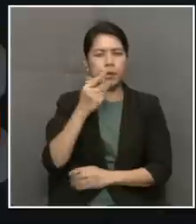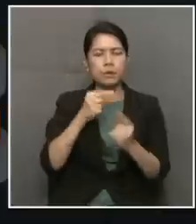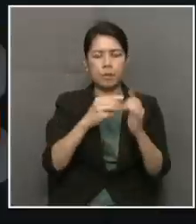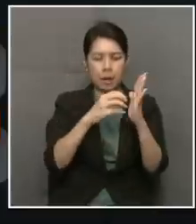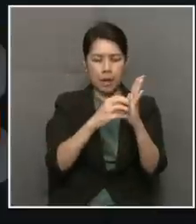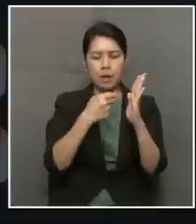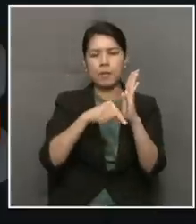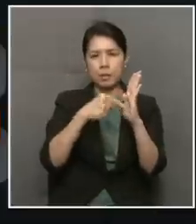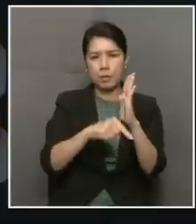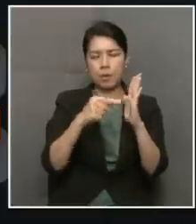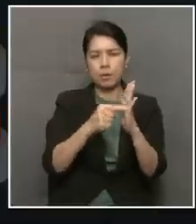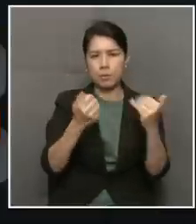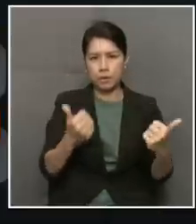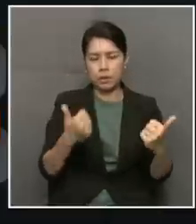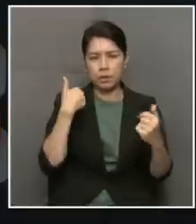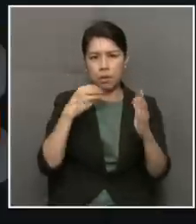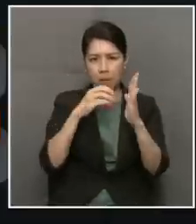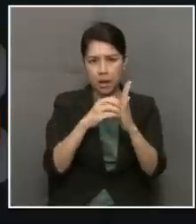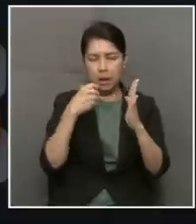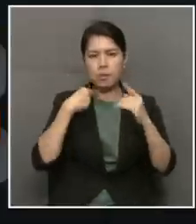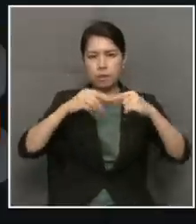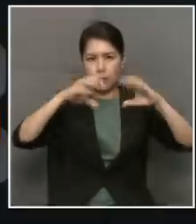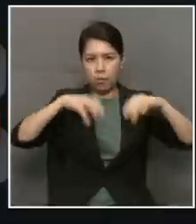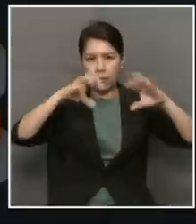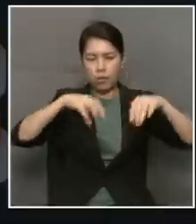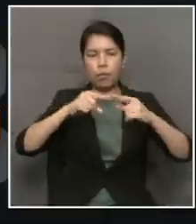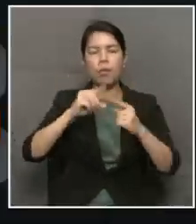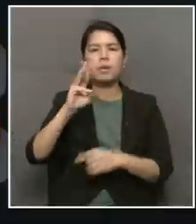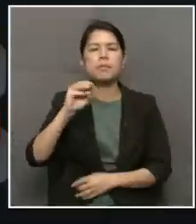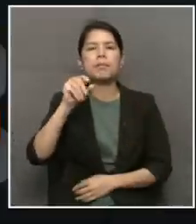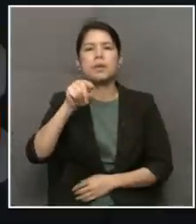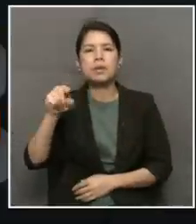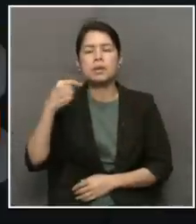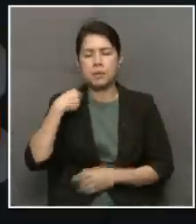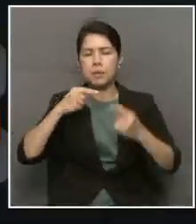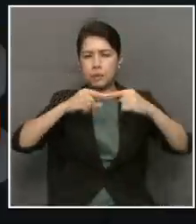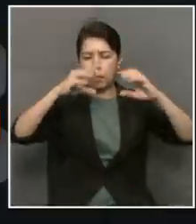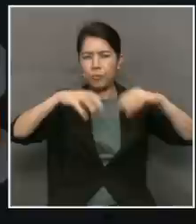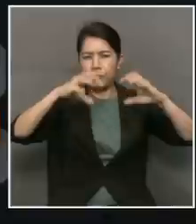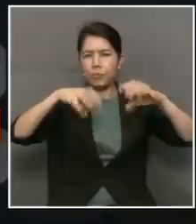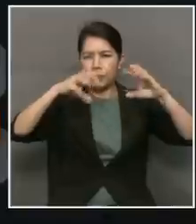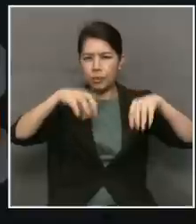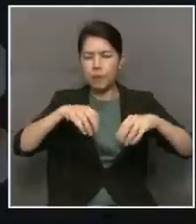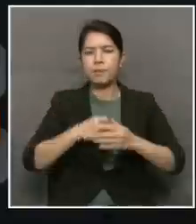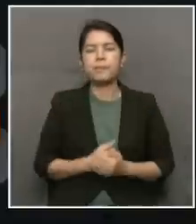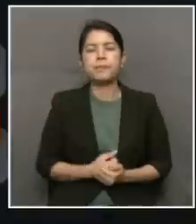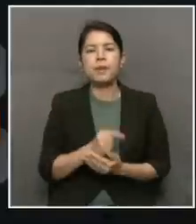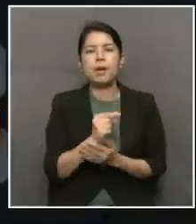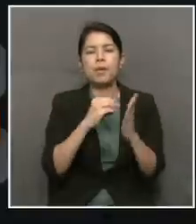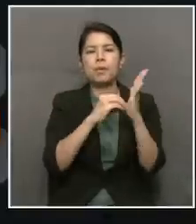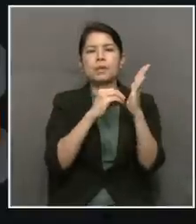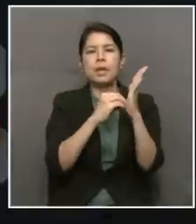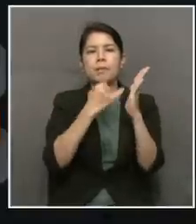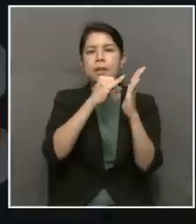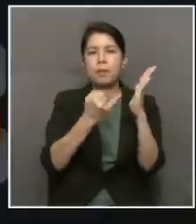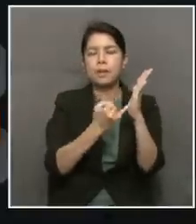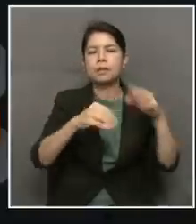ค่ะทำให้ภาคกลางยังมีฝนร้อยละ 60ของพื้นที่และจะมีฝนตกหนักบางแห่งขณะที่กรุงเทพมหานคร